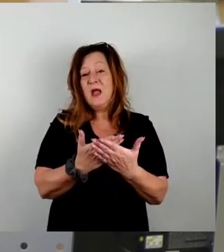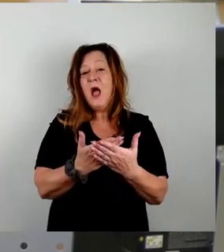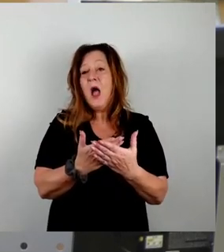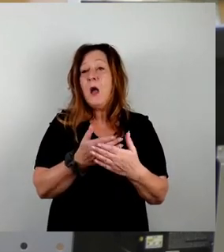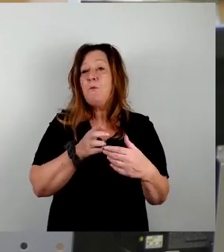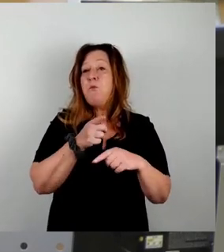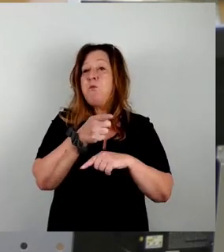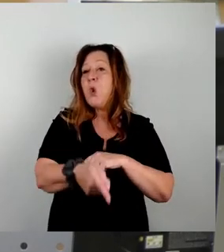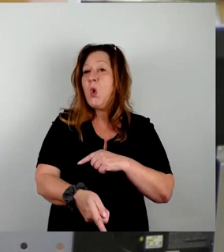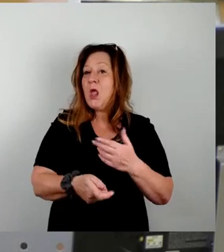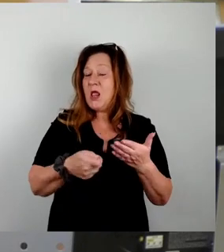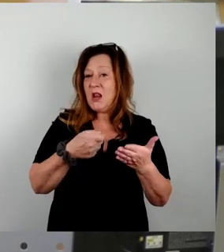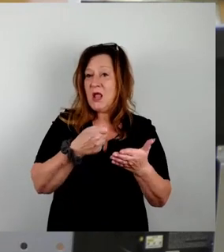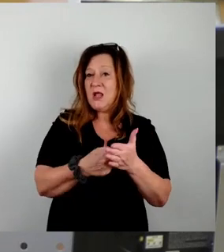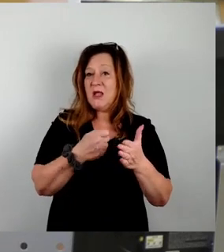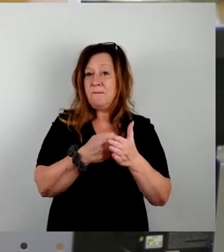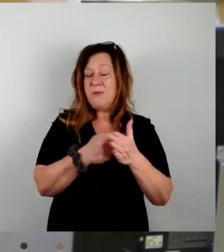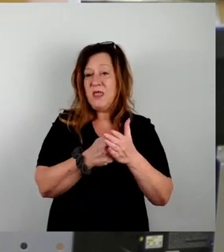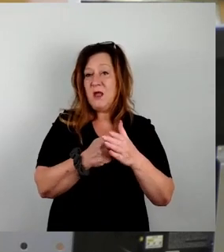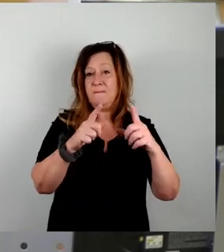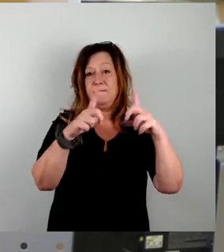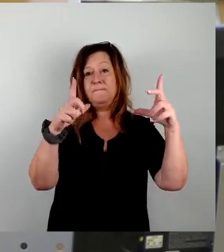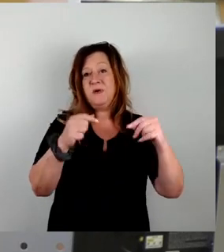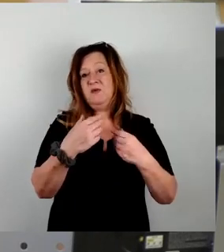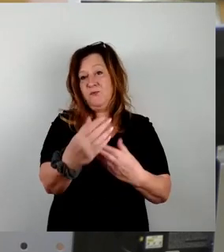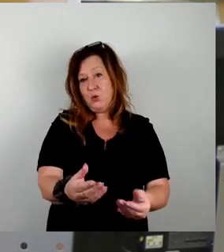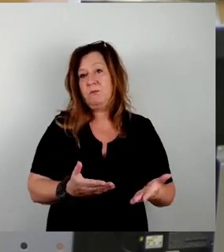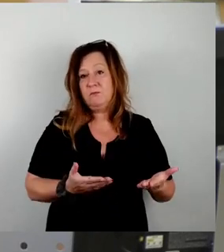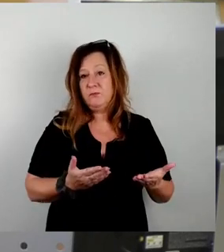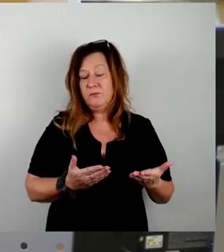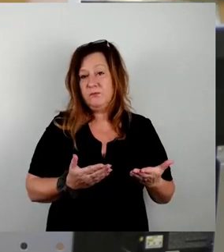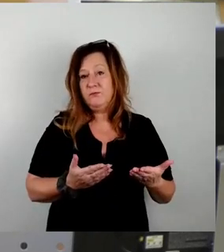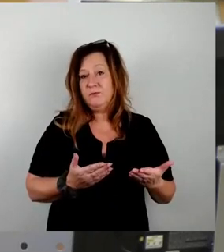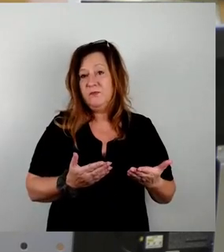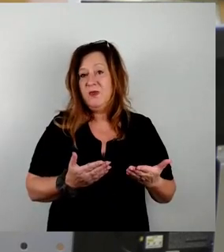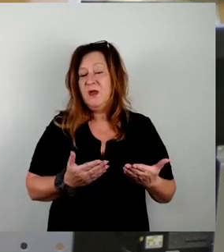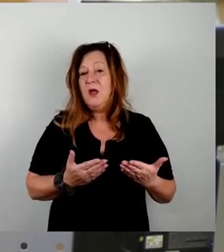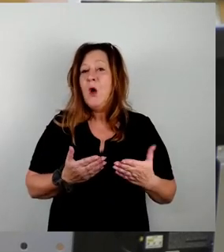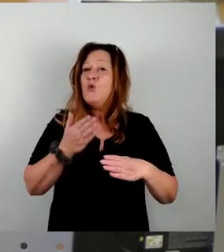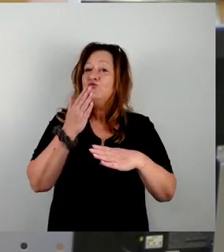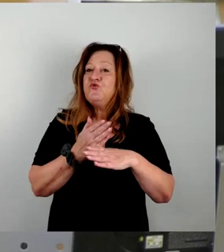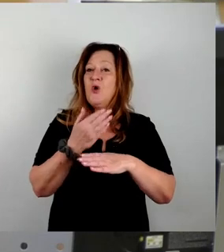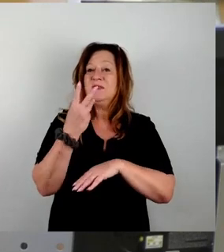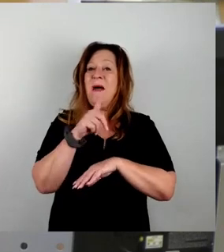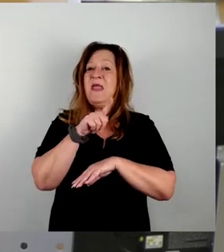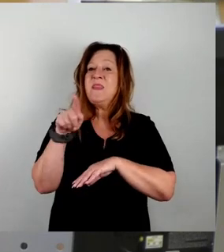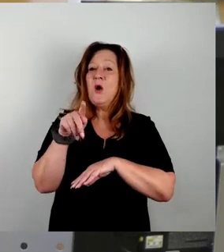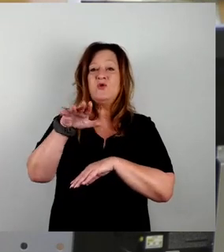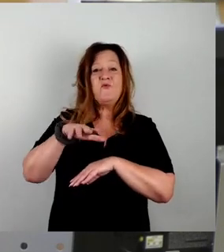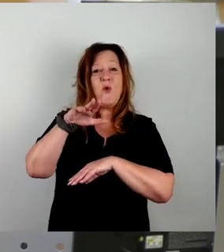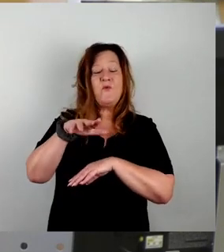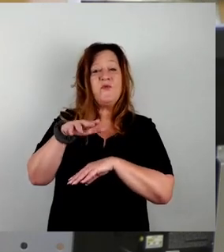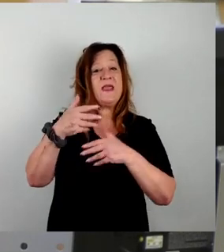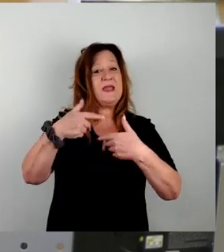per Brief zugesandt bekomme. Dort hatte ich 2015 mal den Vorschlag